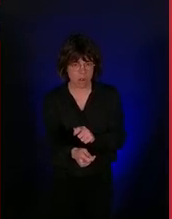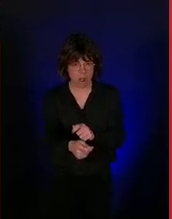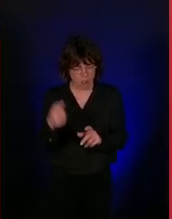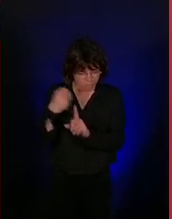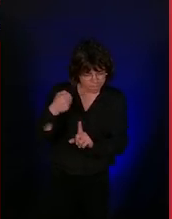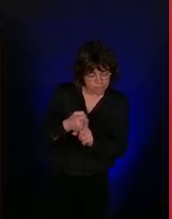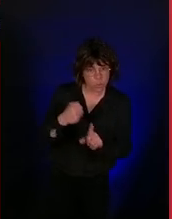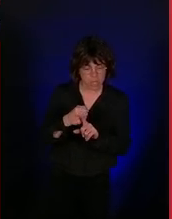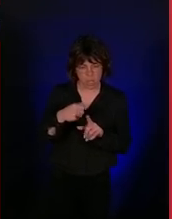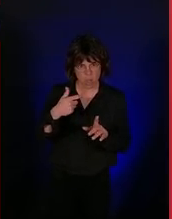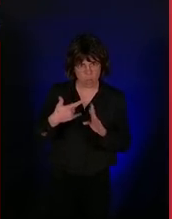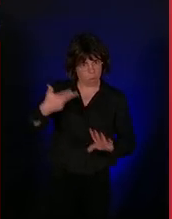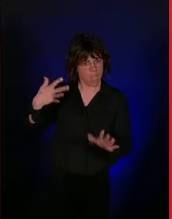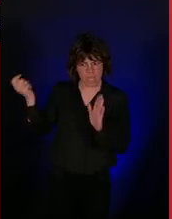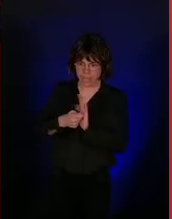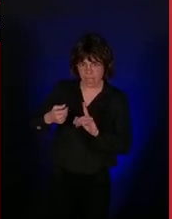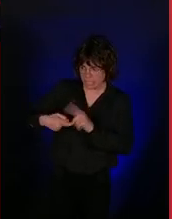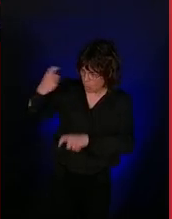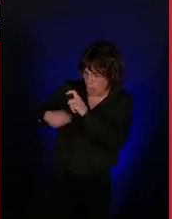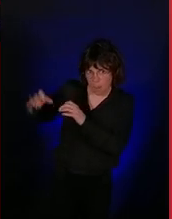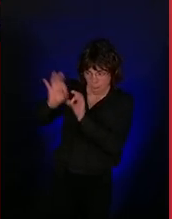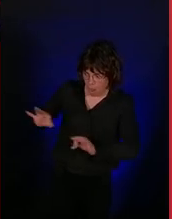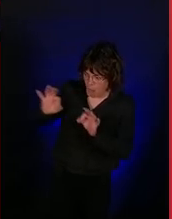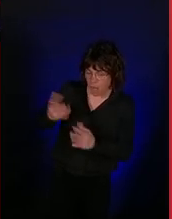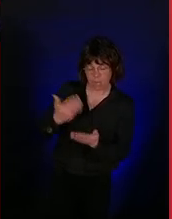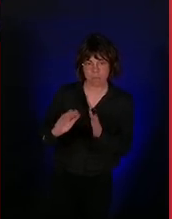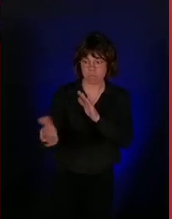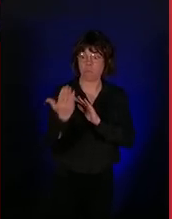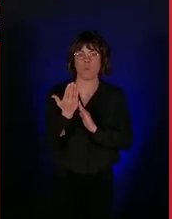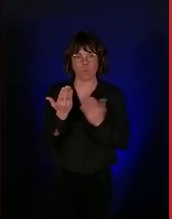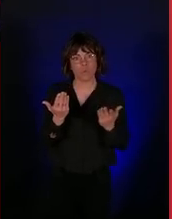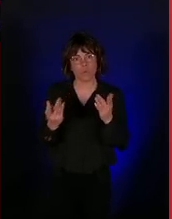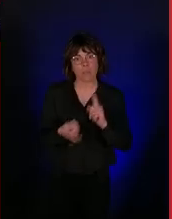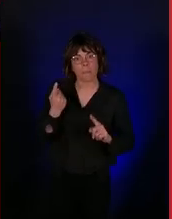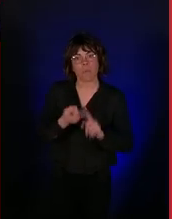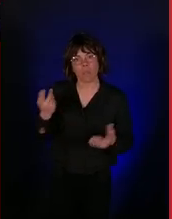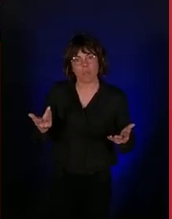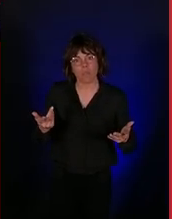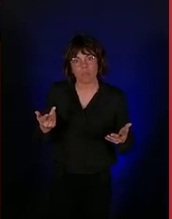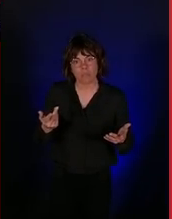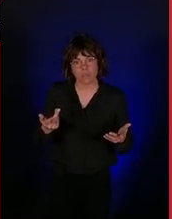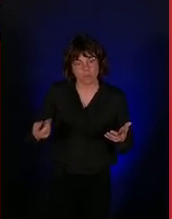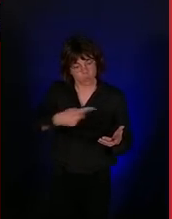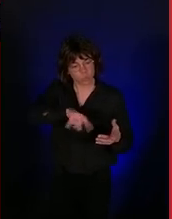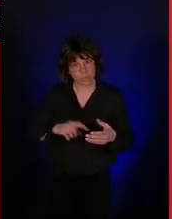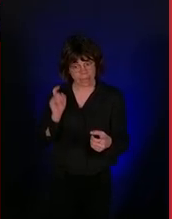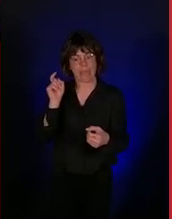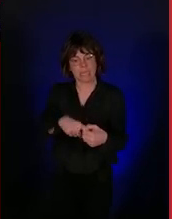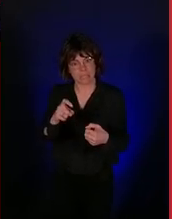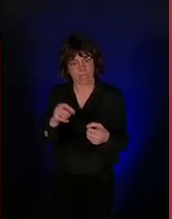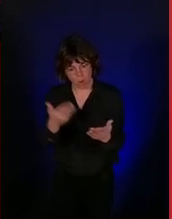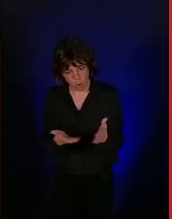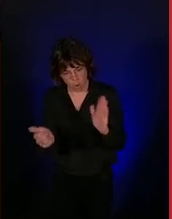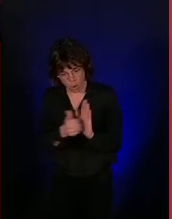lutte d'une ampleur historique doit n'avoir en vrai de l'utilité de l'unité syndicale, de